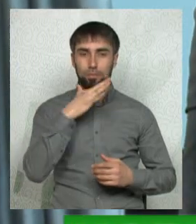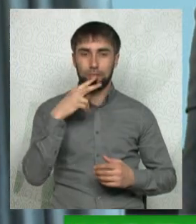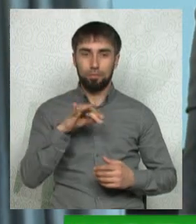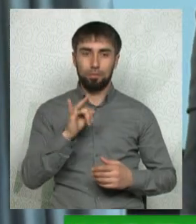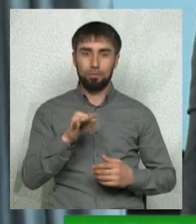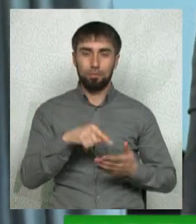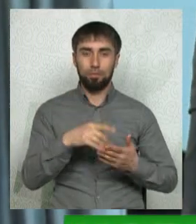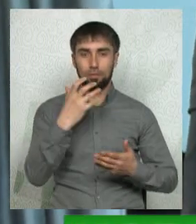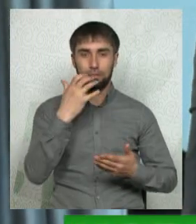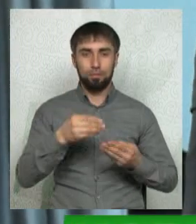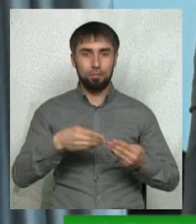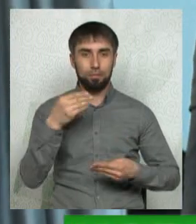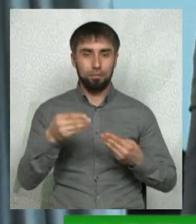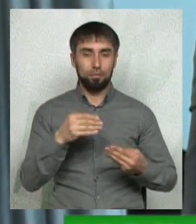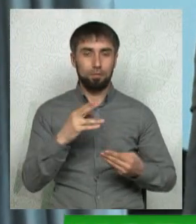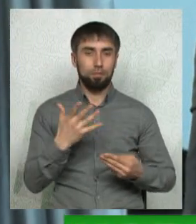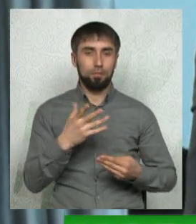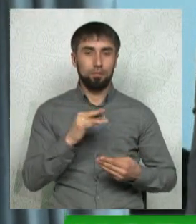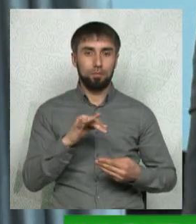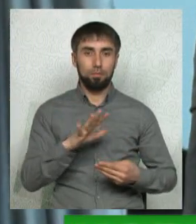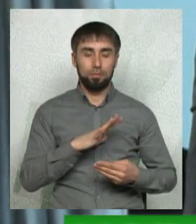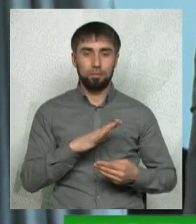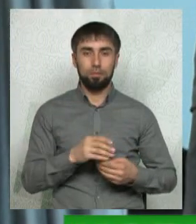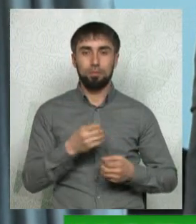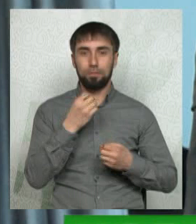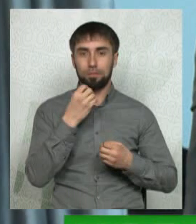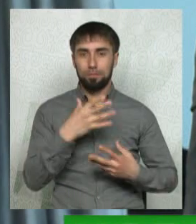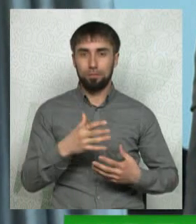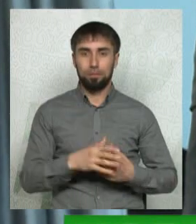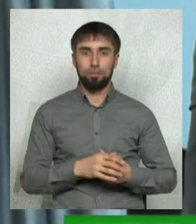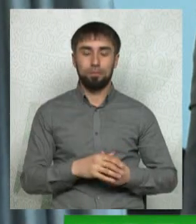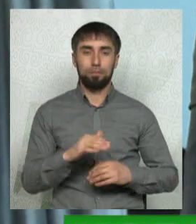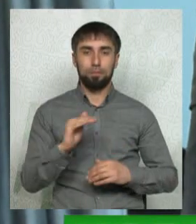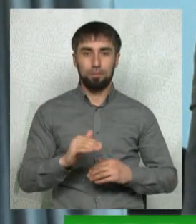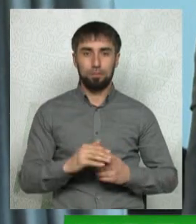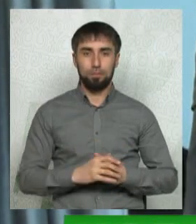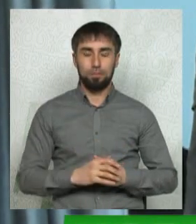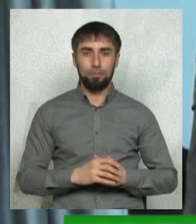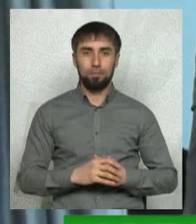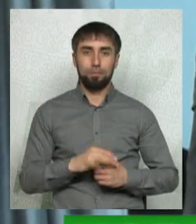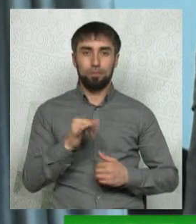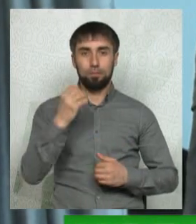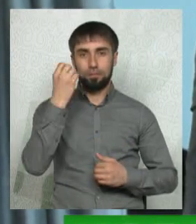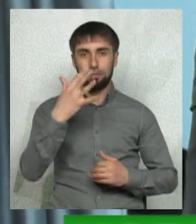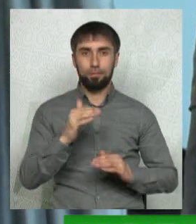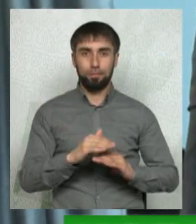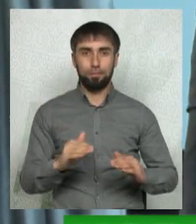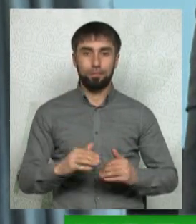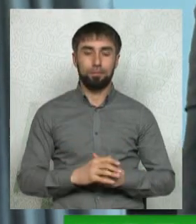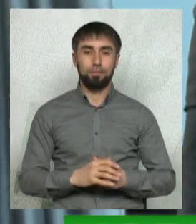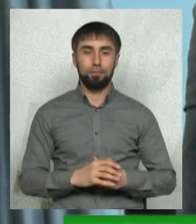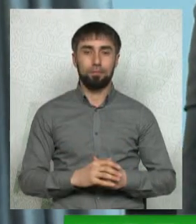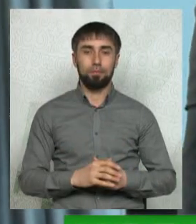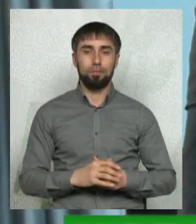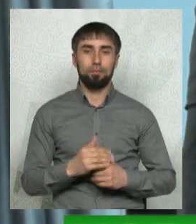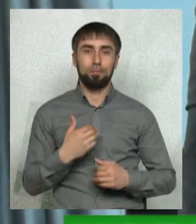другу фотографии, какие они были замечательными, маленькими, но умными детьми. Вот.